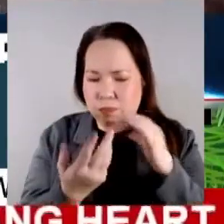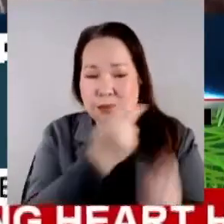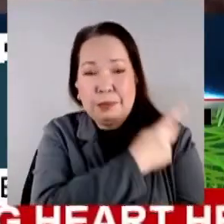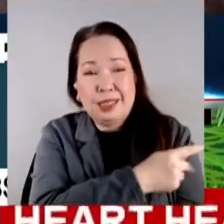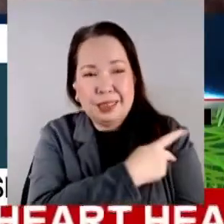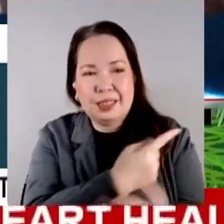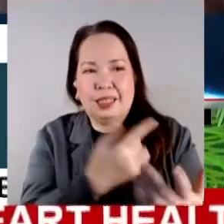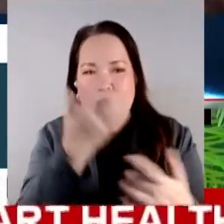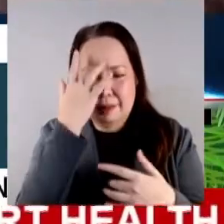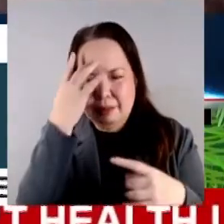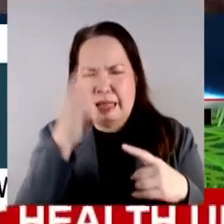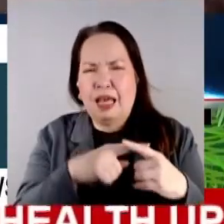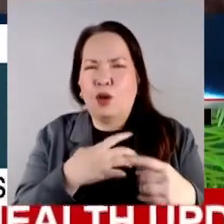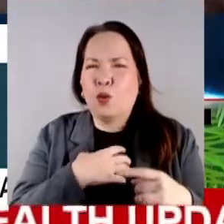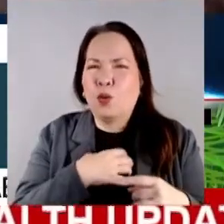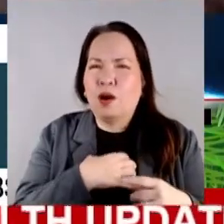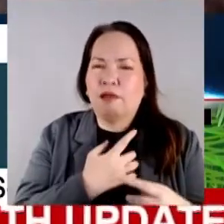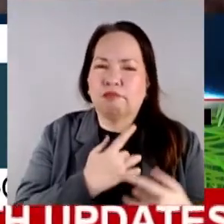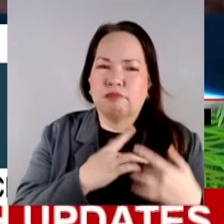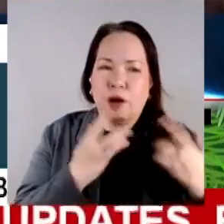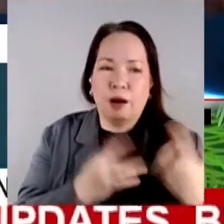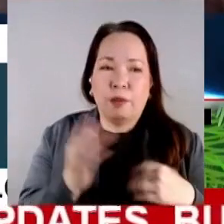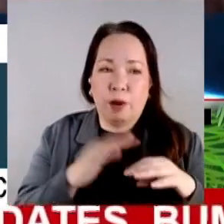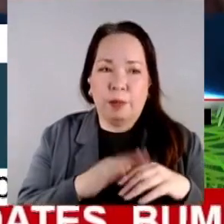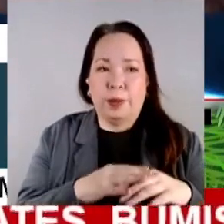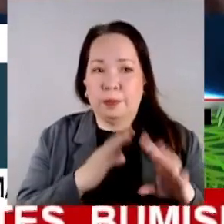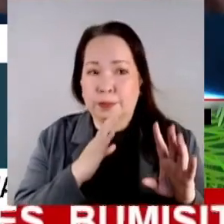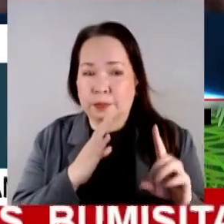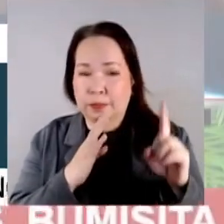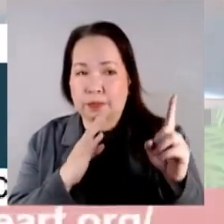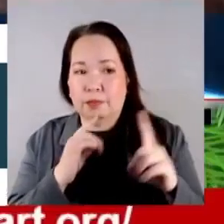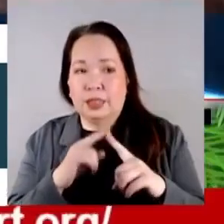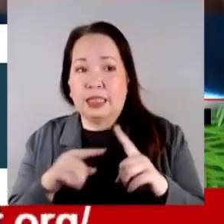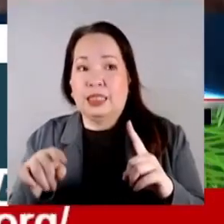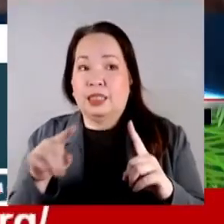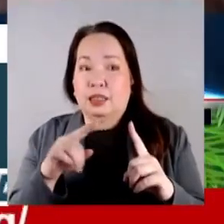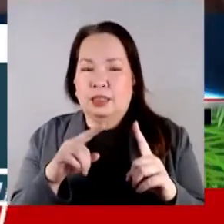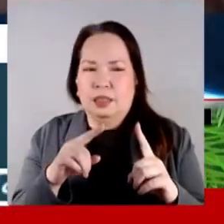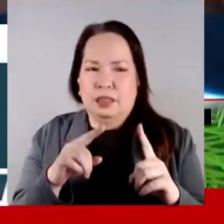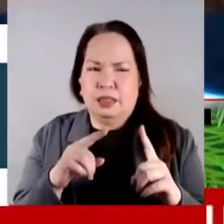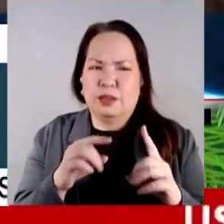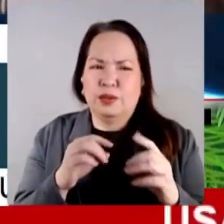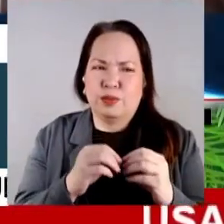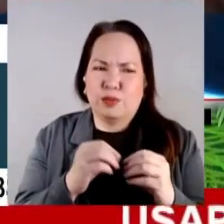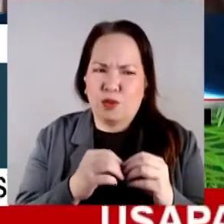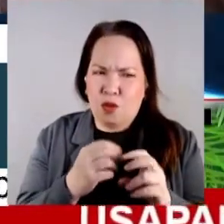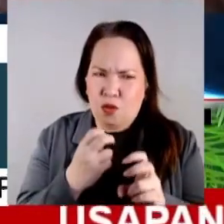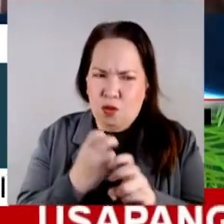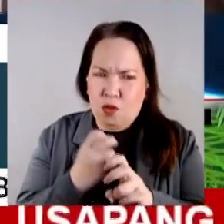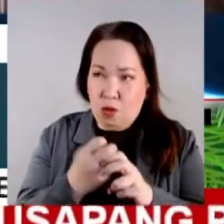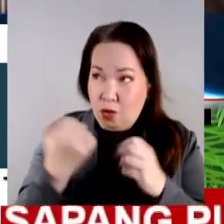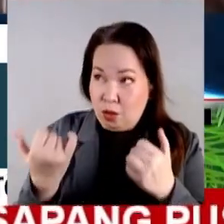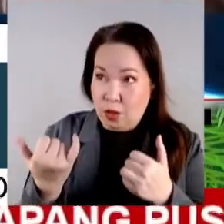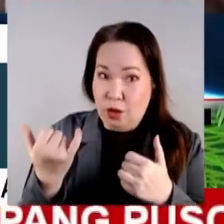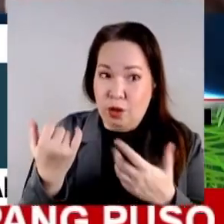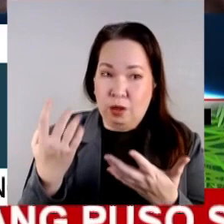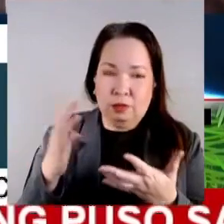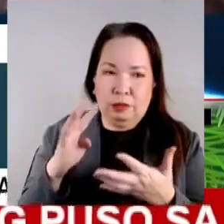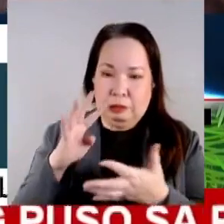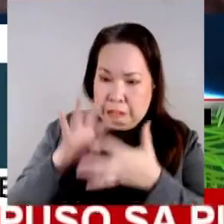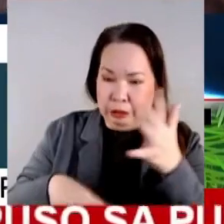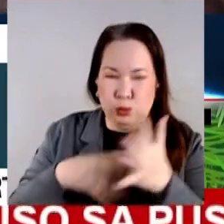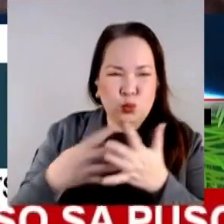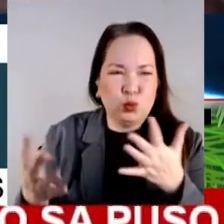mga procedure sa mga para sa puso, sa cath lab po ginagawa, mas mahirap mag-schedule. Medyo mas marami po